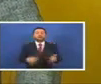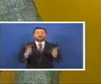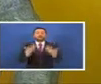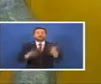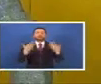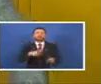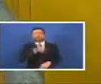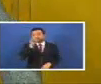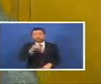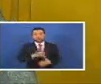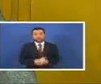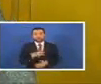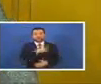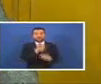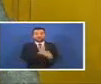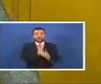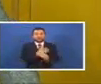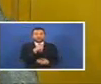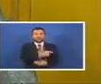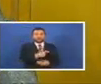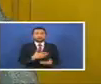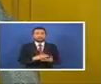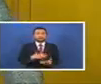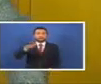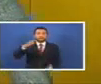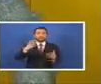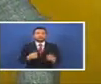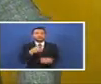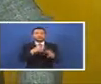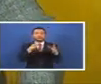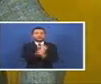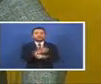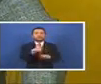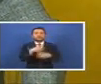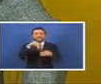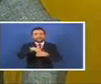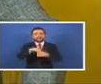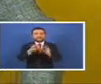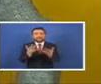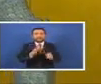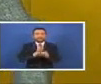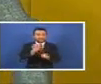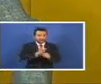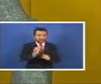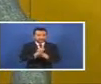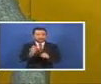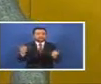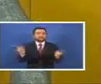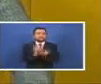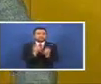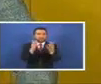reddediliyor. Çünkü dosyalar artık sır değil. Bu dosyaların içerisinde şiddetle